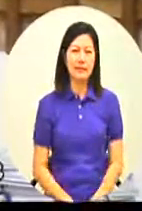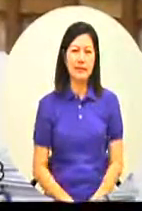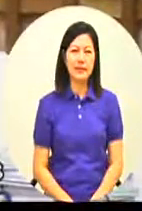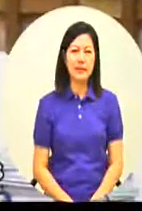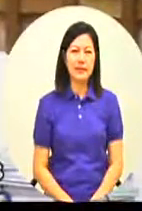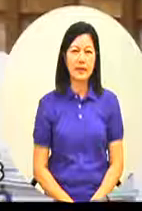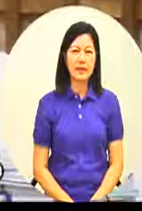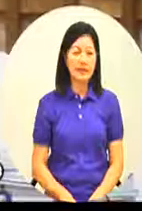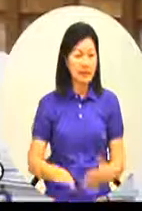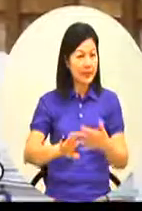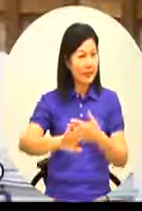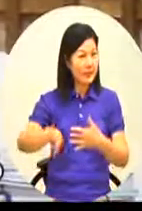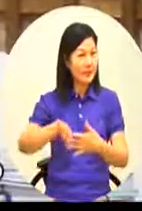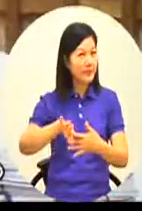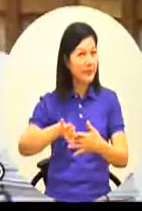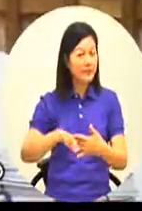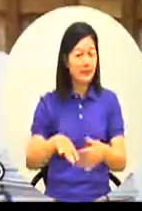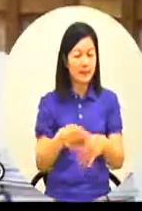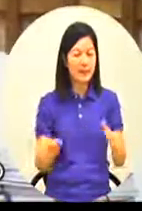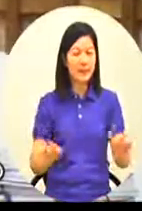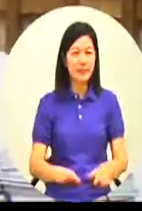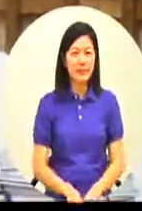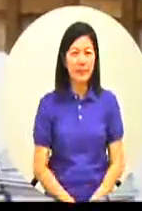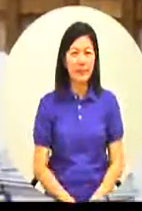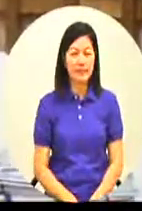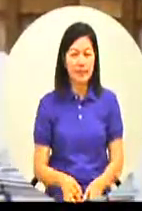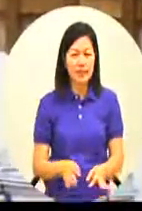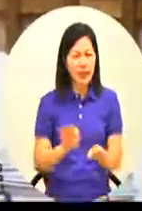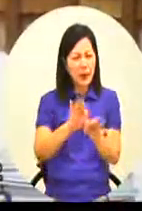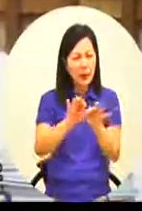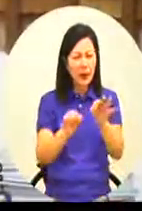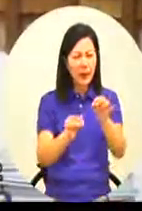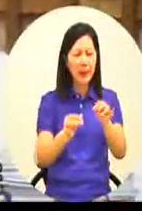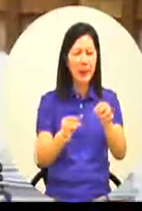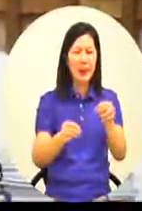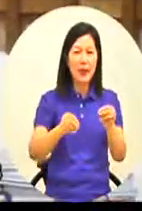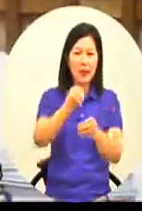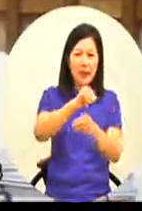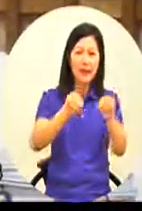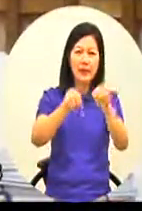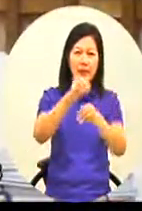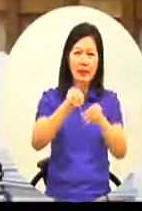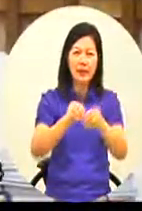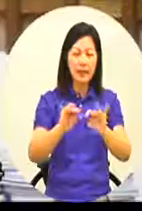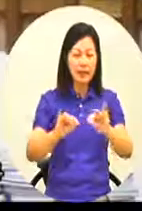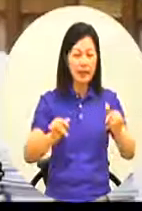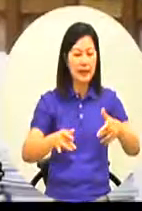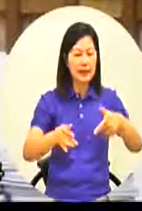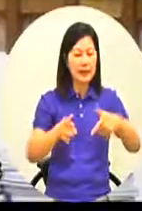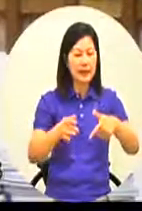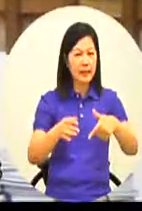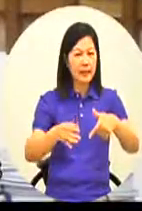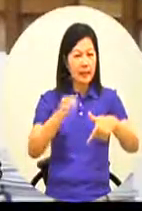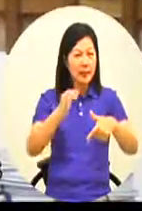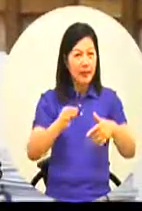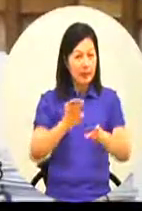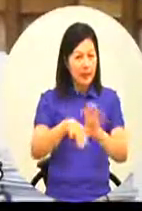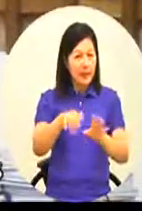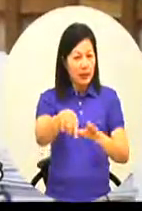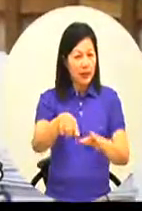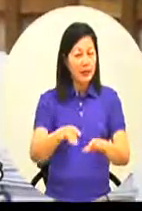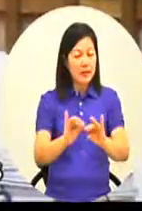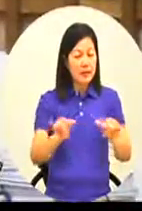个其他有作者，这个条件凯，这个地价税，中央财政部长公开讲这是地方